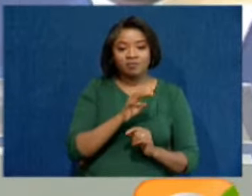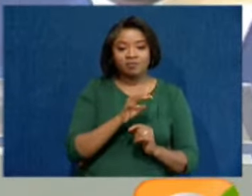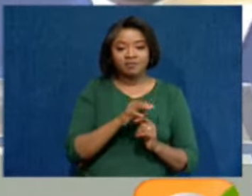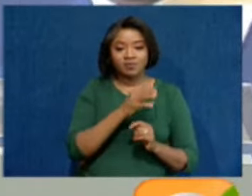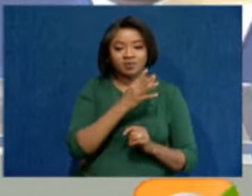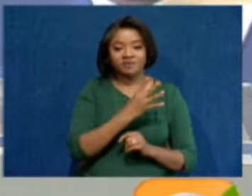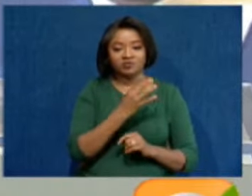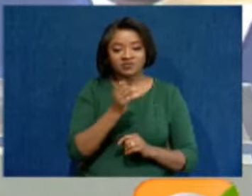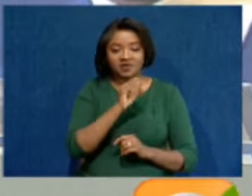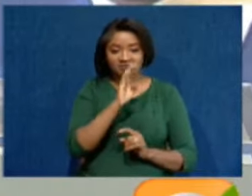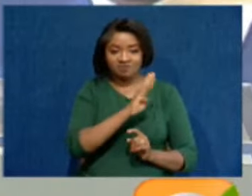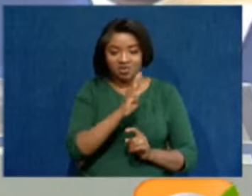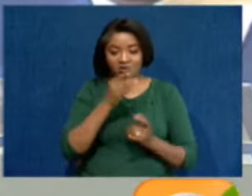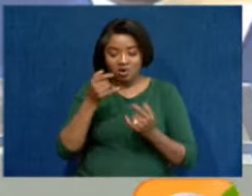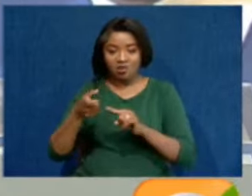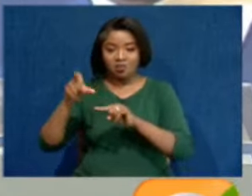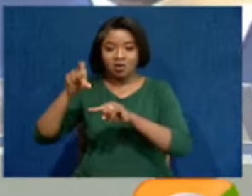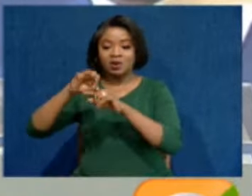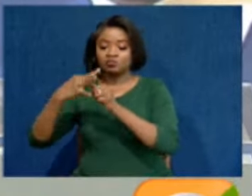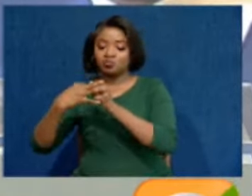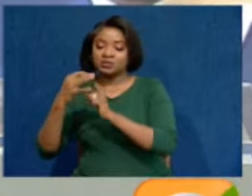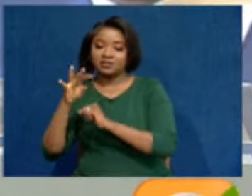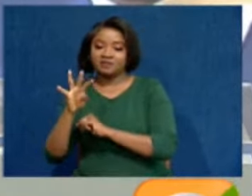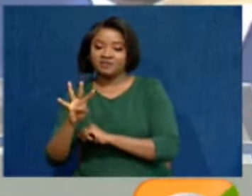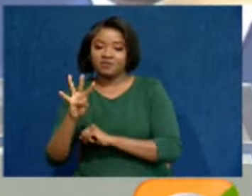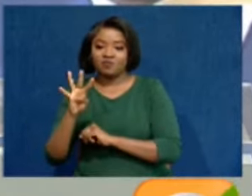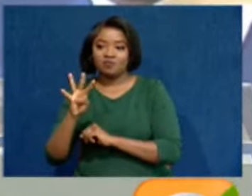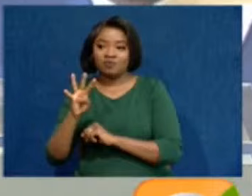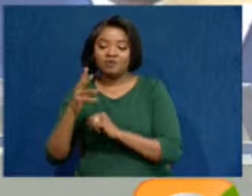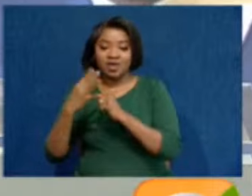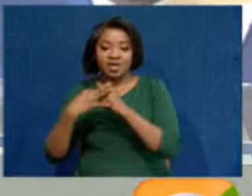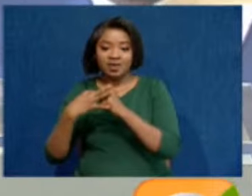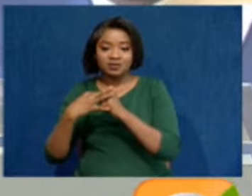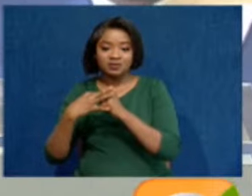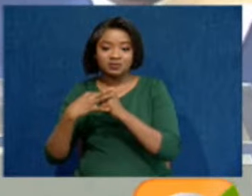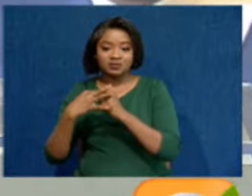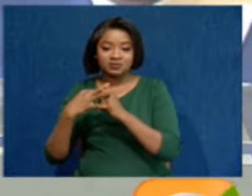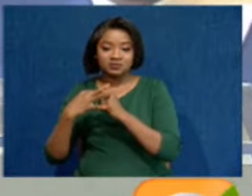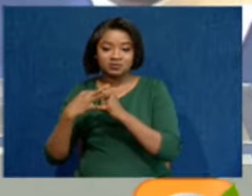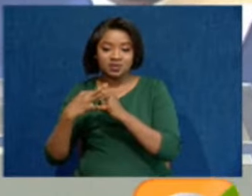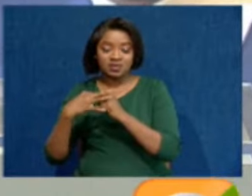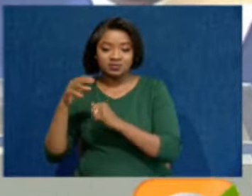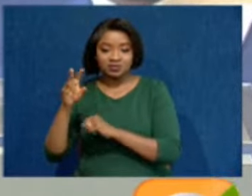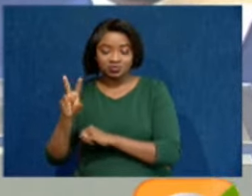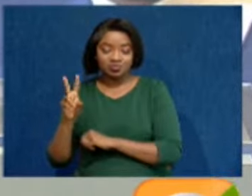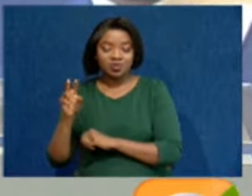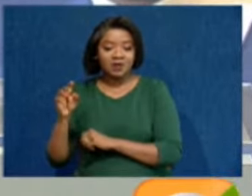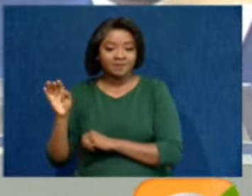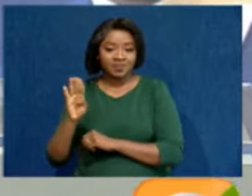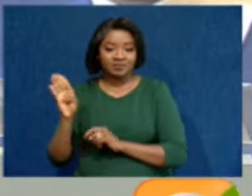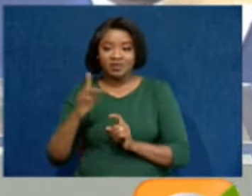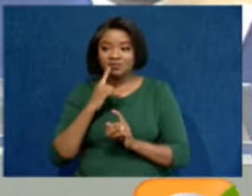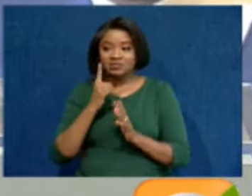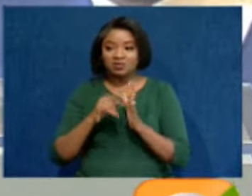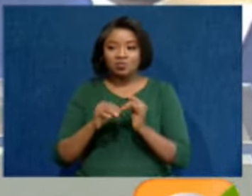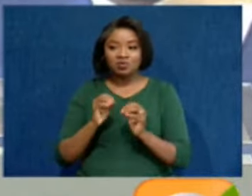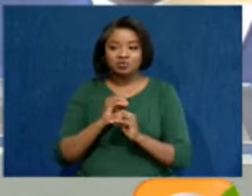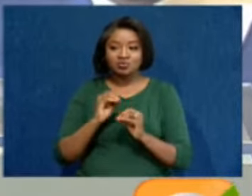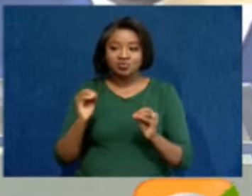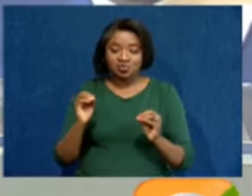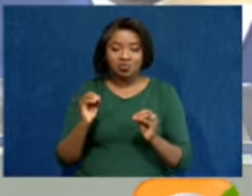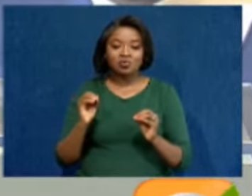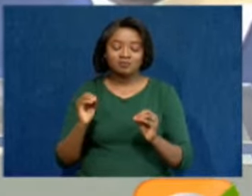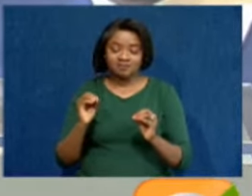82. Rais akizungumzia mkanganyiko wa karo za wanafunzi wa vyuo vikuu ametoa hakikisho kuwa hakuna mwanafunzi